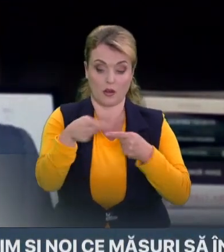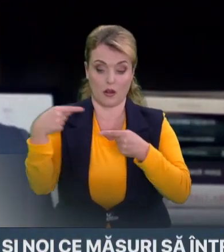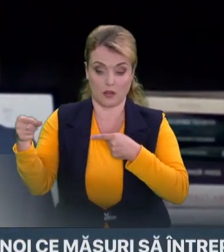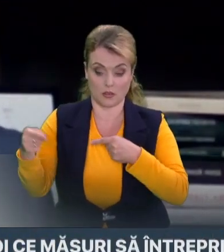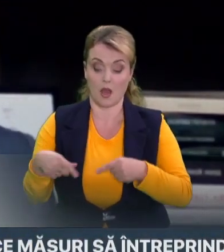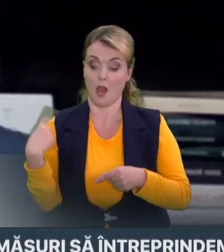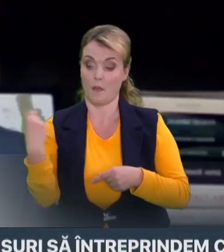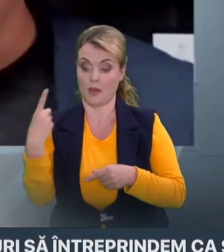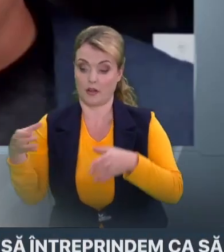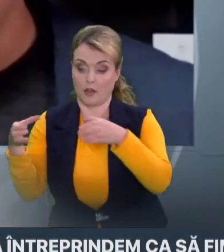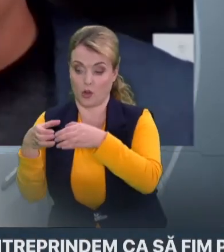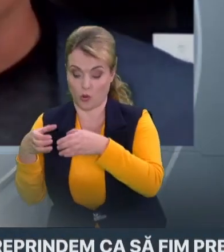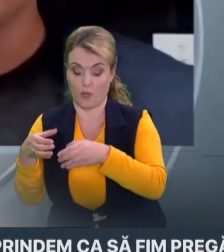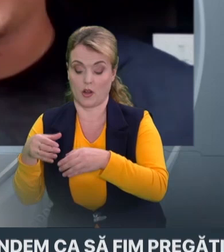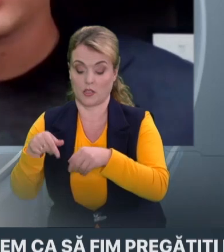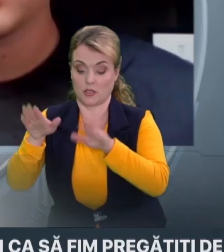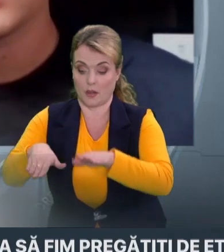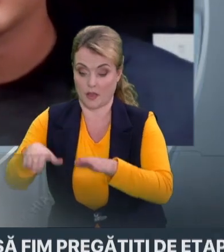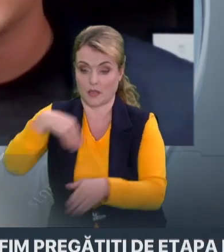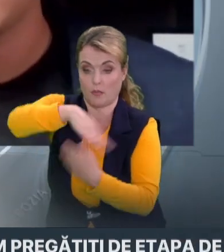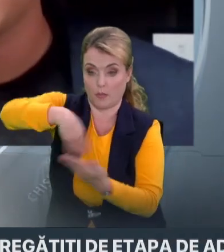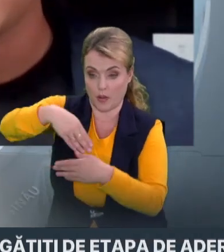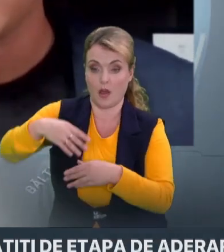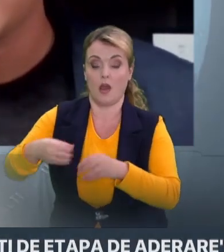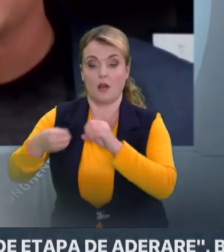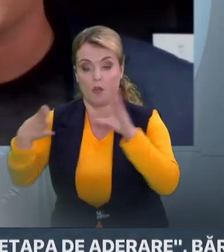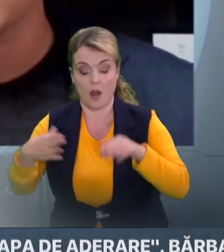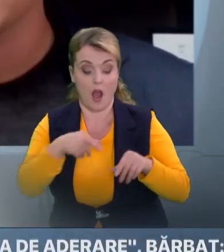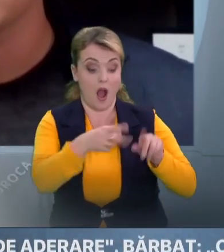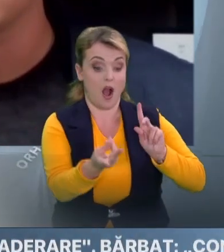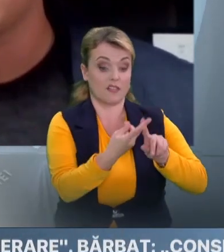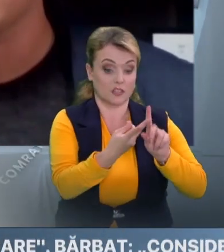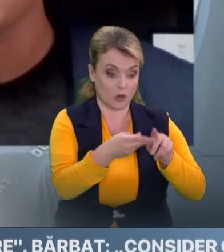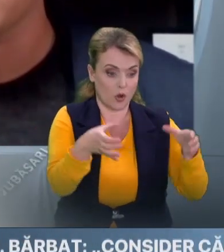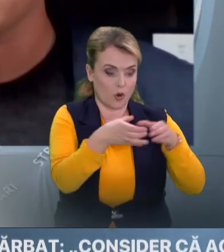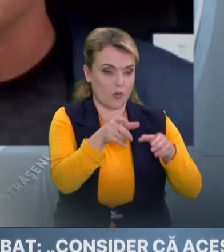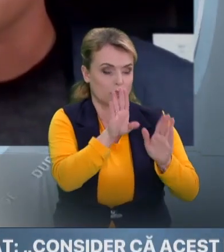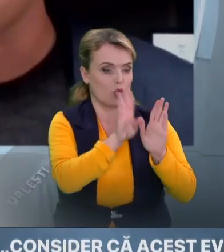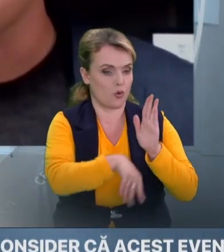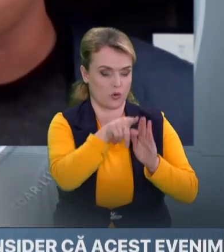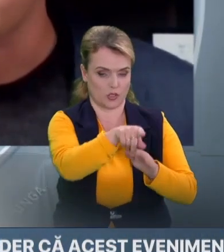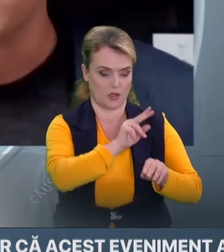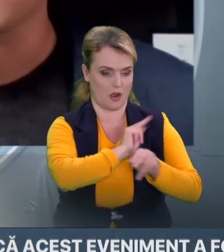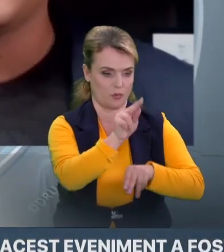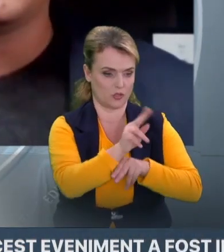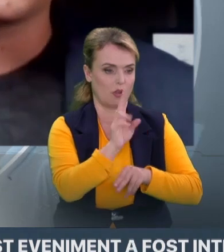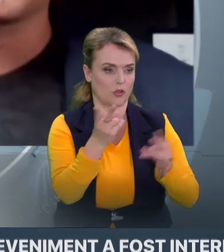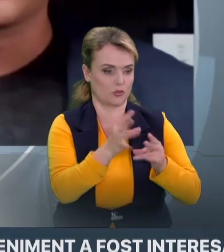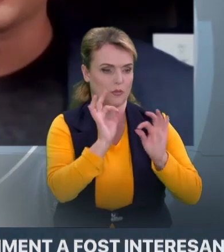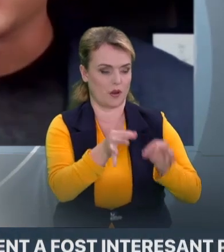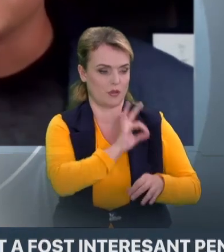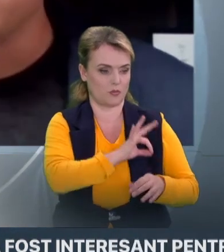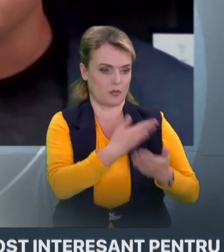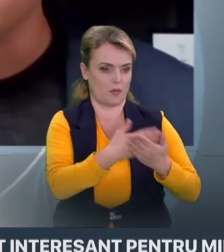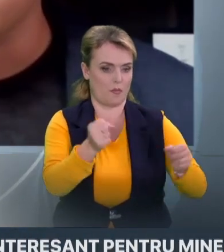a crea incidente locale și grupul de mercenari care vor crea destabilizări și mult mai mari, care ar